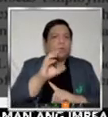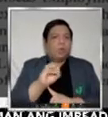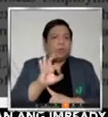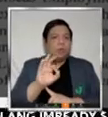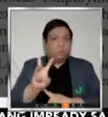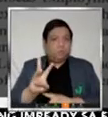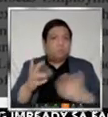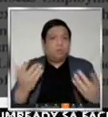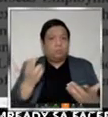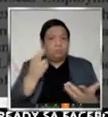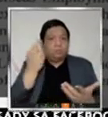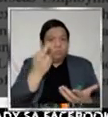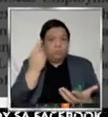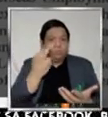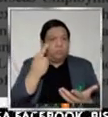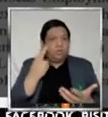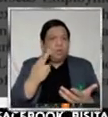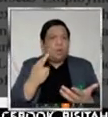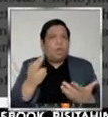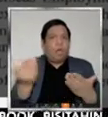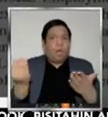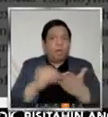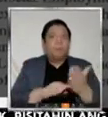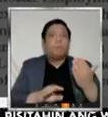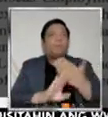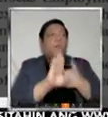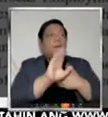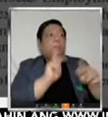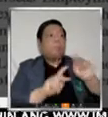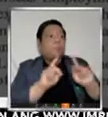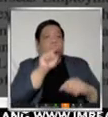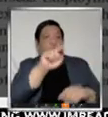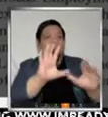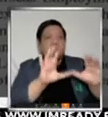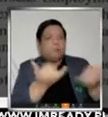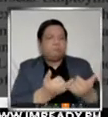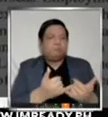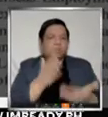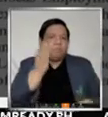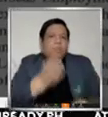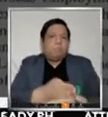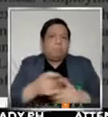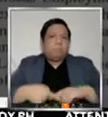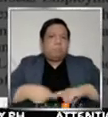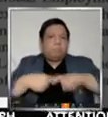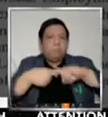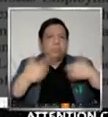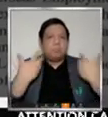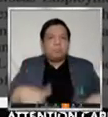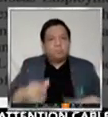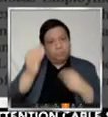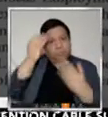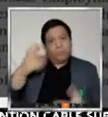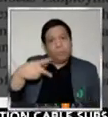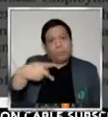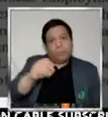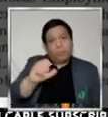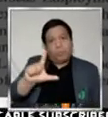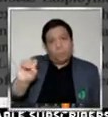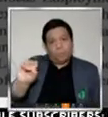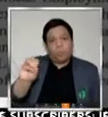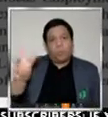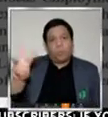dito, hindi na sila muling nag-deploy ng mga Pilipino sa naturang kumpanya. Dinulog na rin nila sa Polo OWA ang